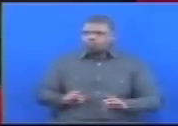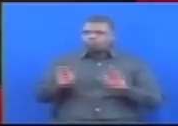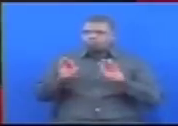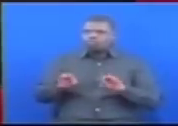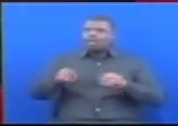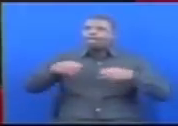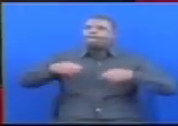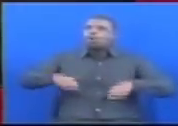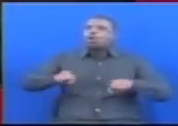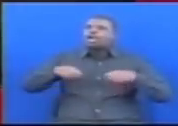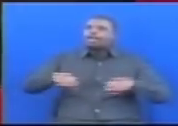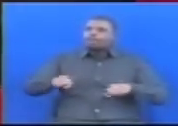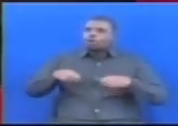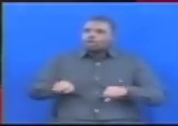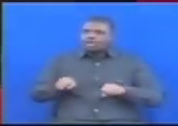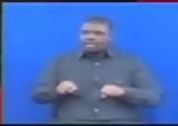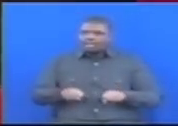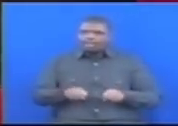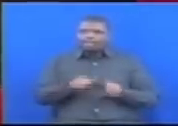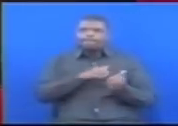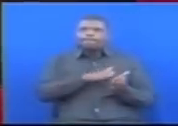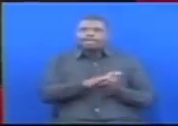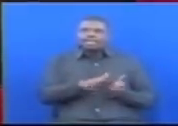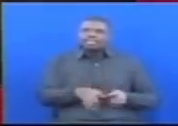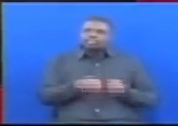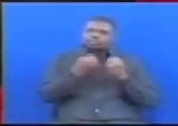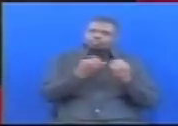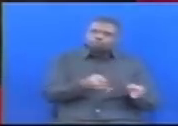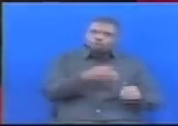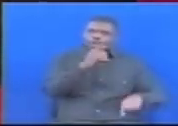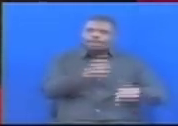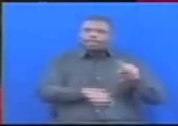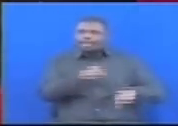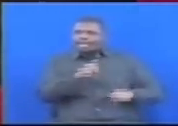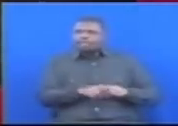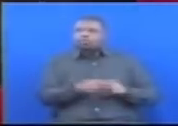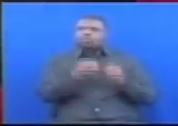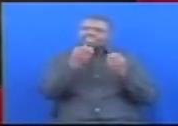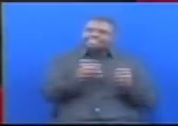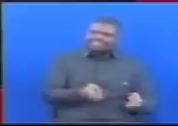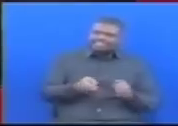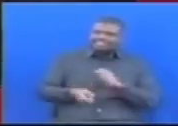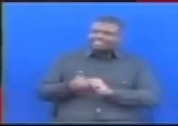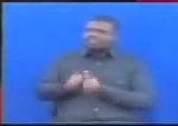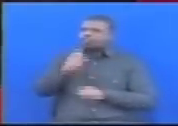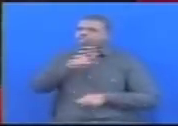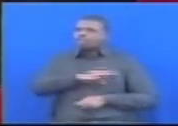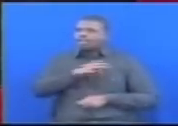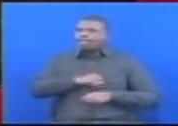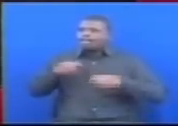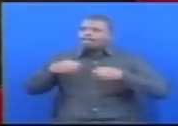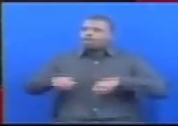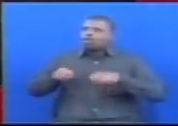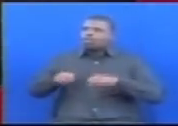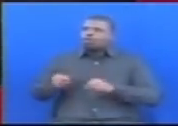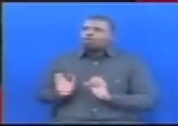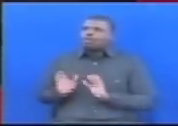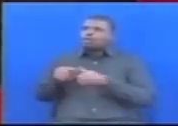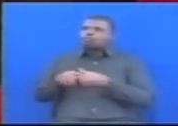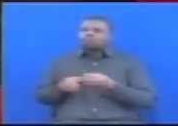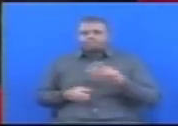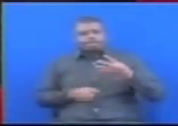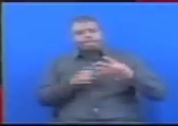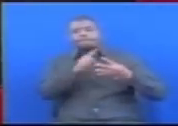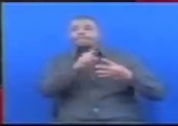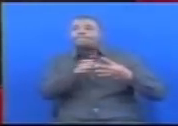kwamba bodaboda ambazo nimetoa maelekezo ili wapambane na umaskini na tatizo la ajira ni bodaboda za makundi manne